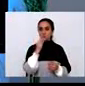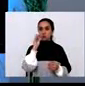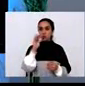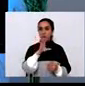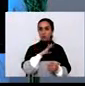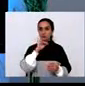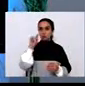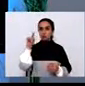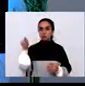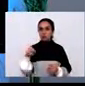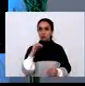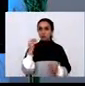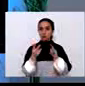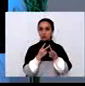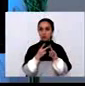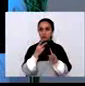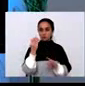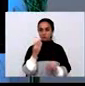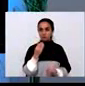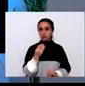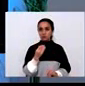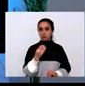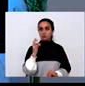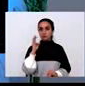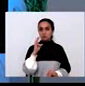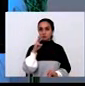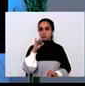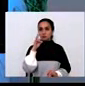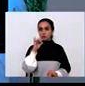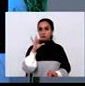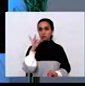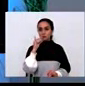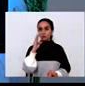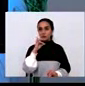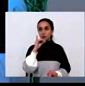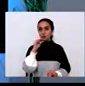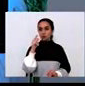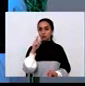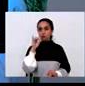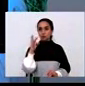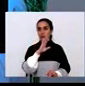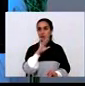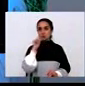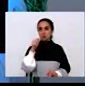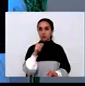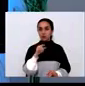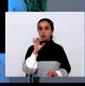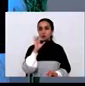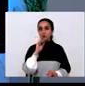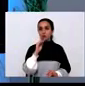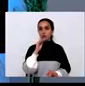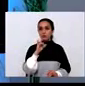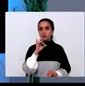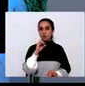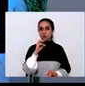ставили запятые, то во втором «и днём, и ночью кот учёный всё ходит по цепи кругом» не ставим.